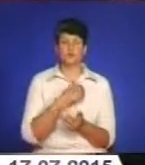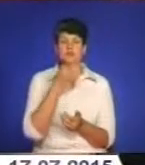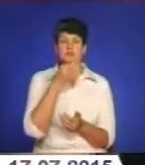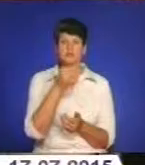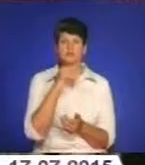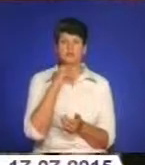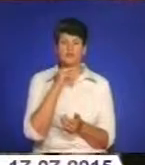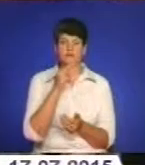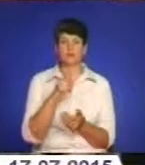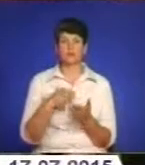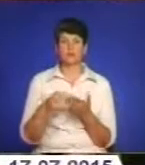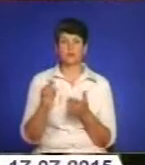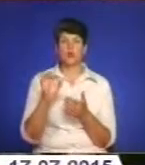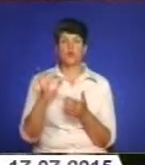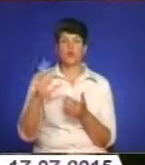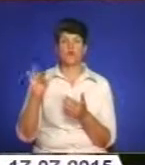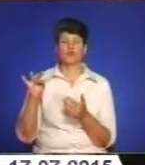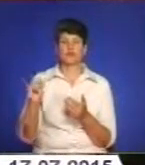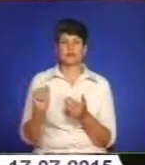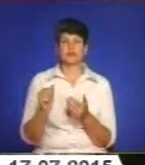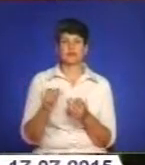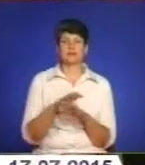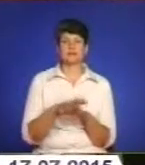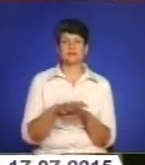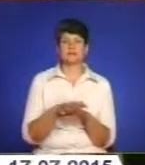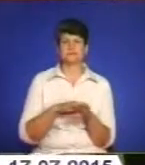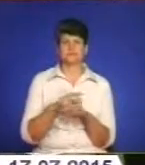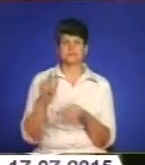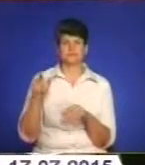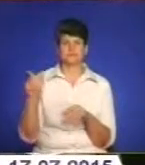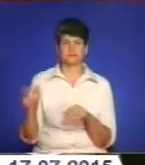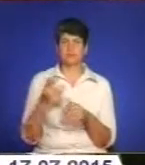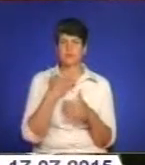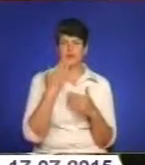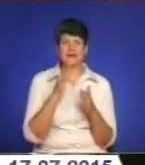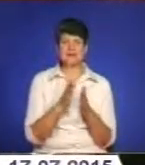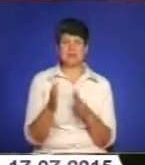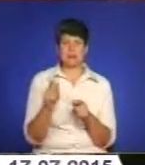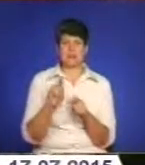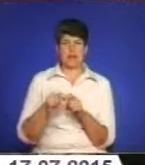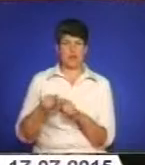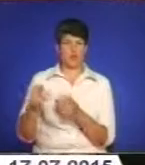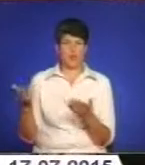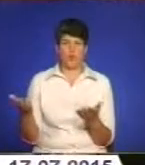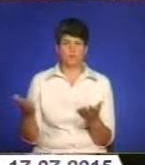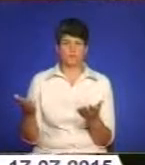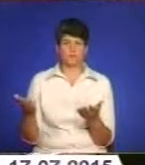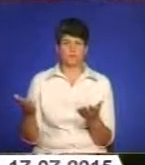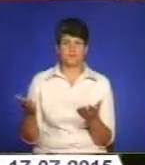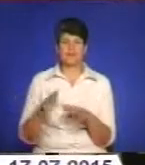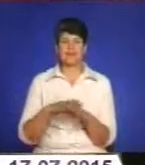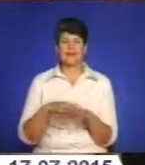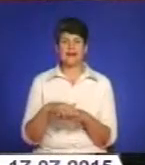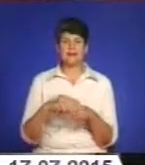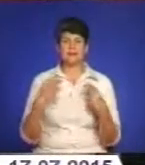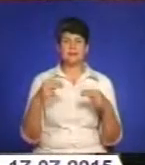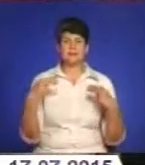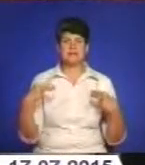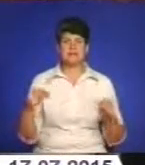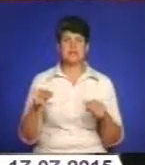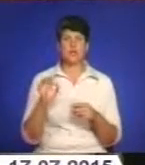від придбання овочевої продукції на стихійних ринках, тому що там відсутні системи контролю. На ринках реалізація